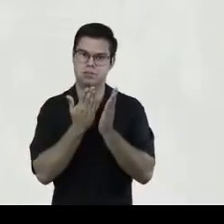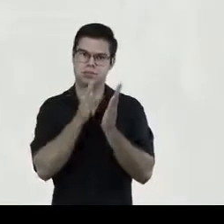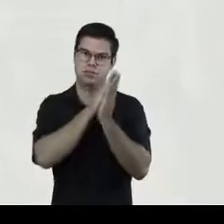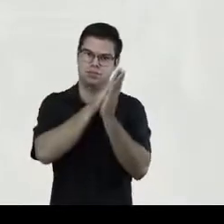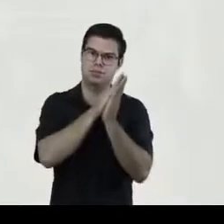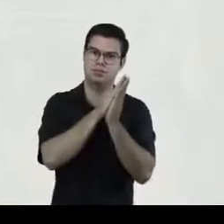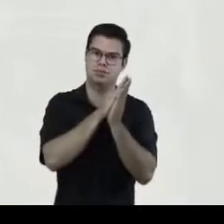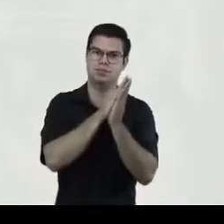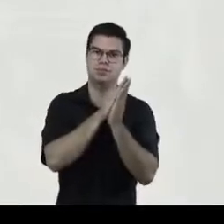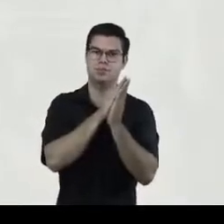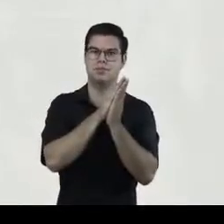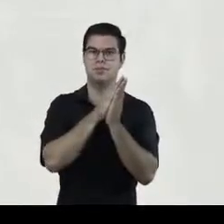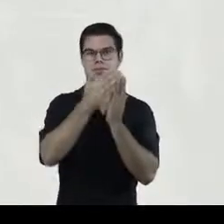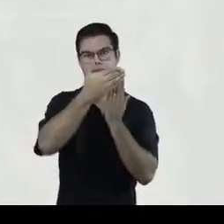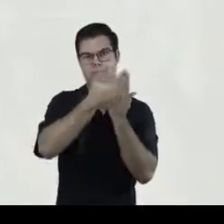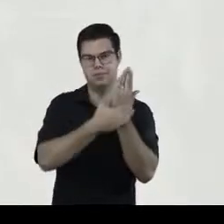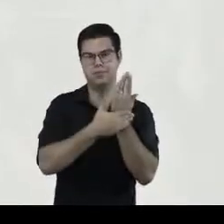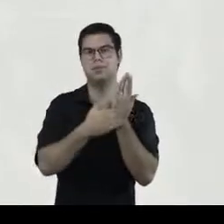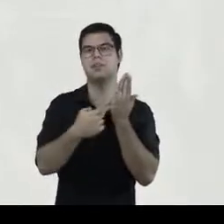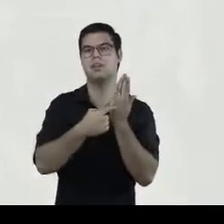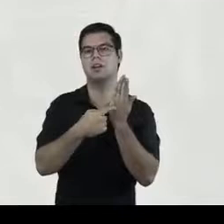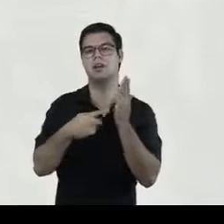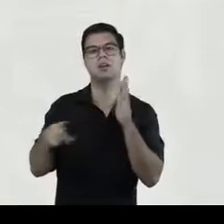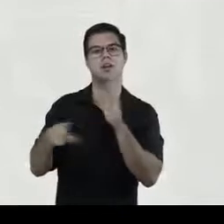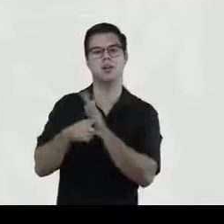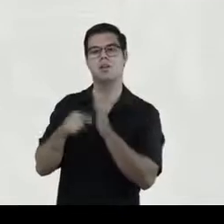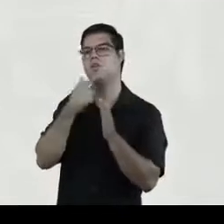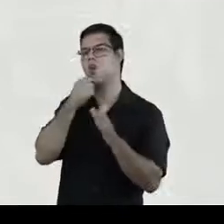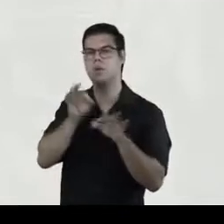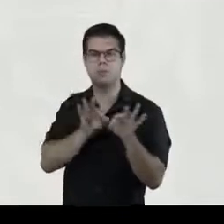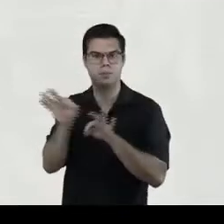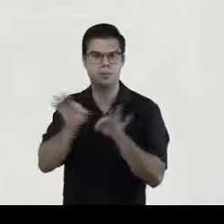signature sur la garde. Suivante.